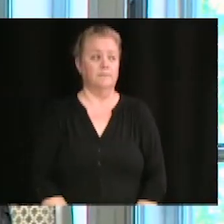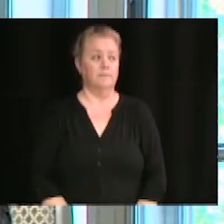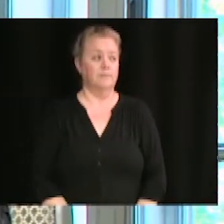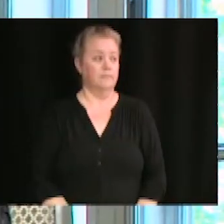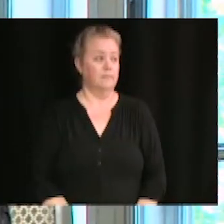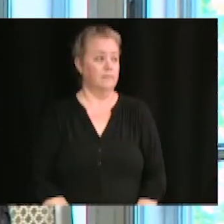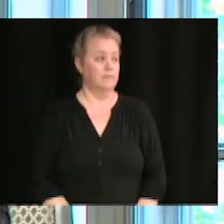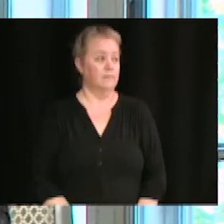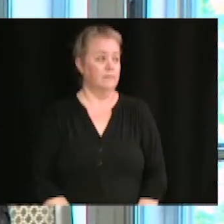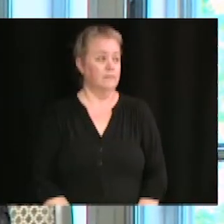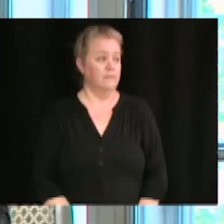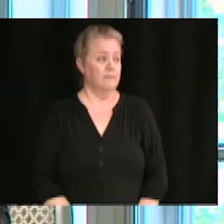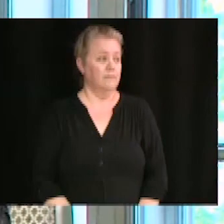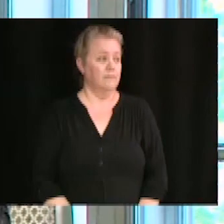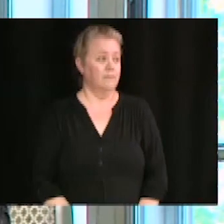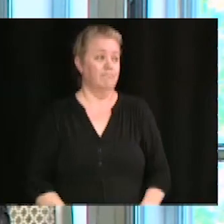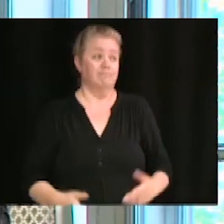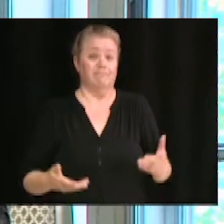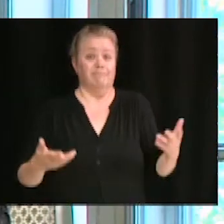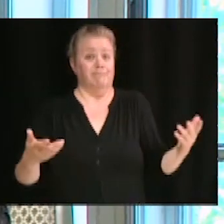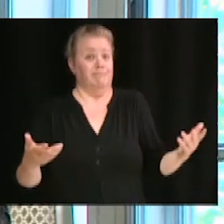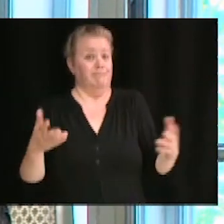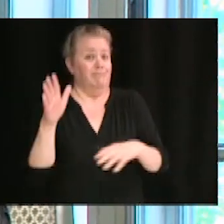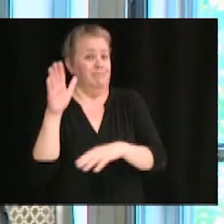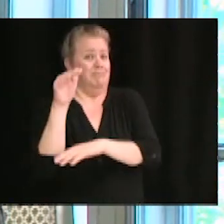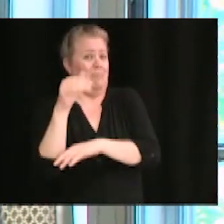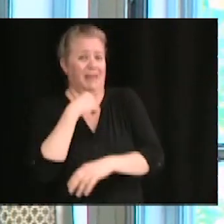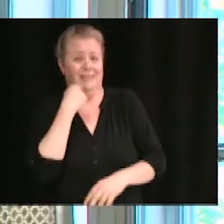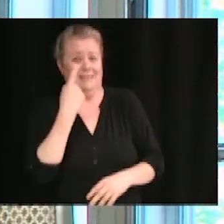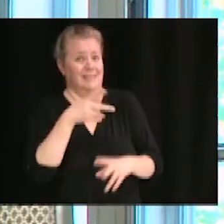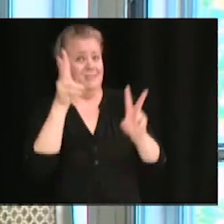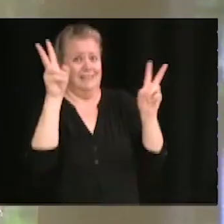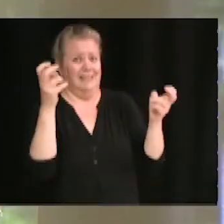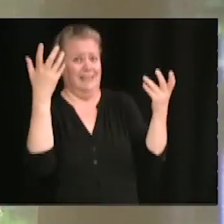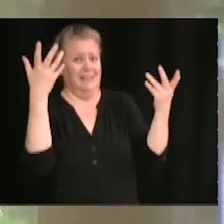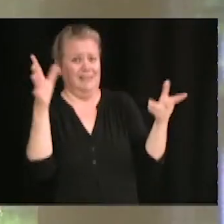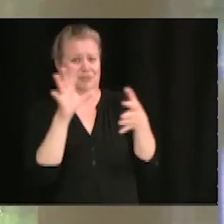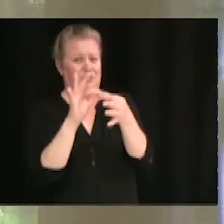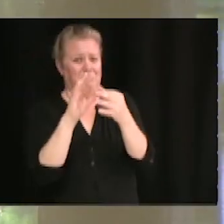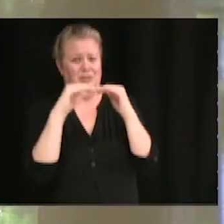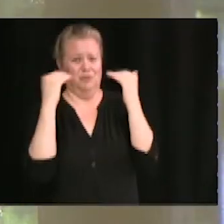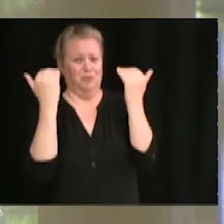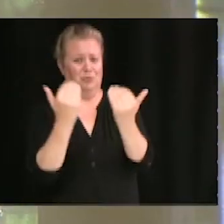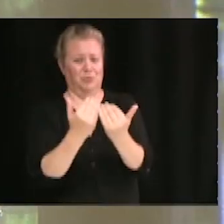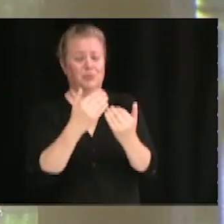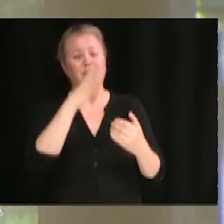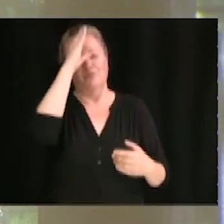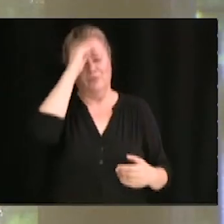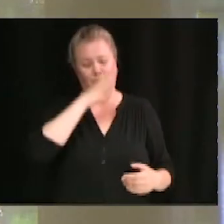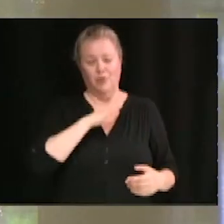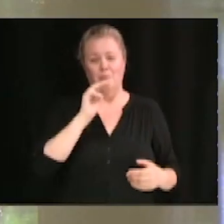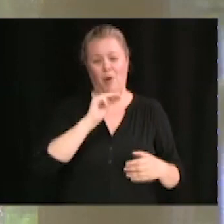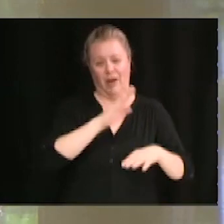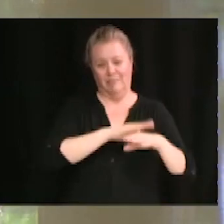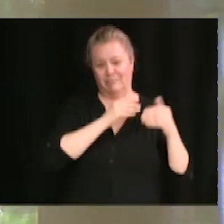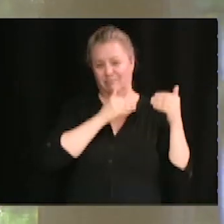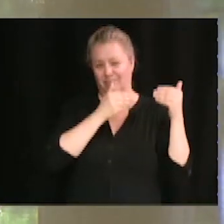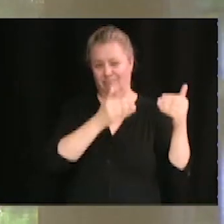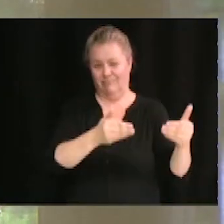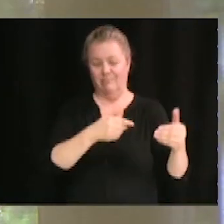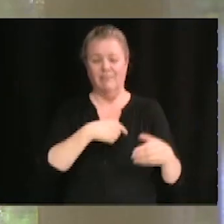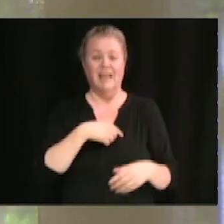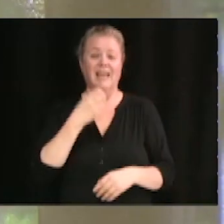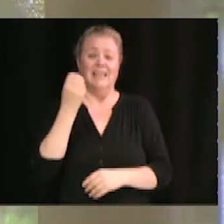Le titre donne toute l'explication. Je vais donner l'avis de motion à M. le maire. Merci, M. Morin. 14.1.4.